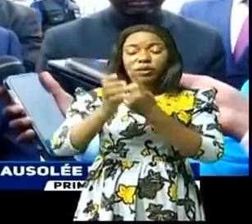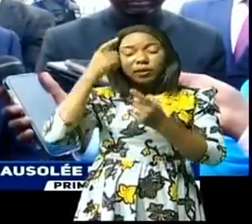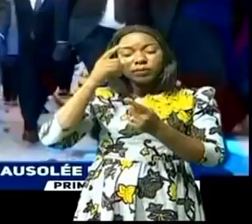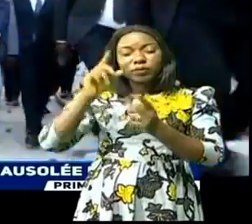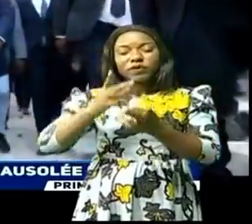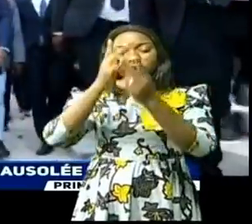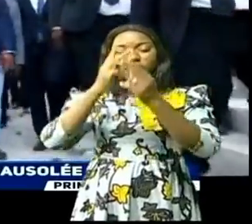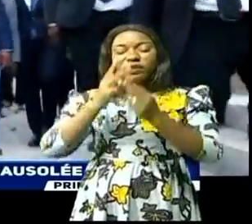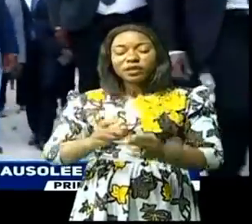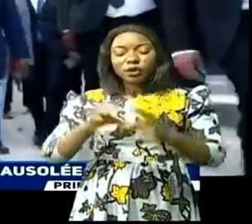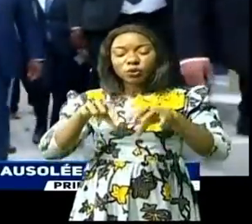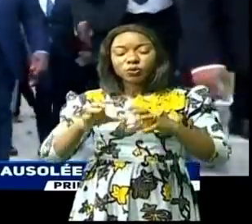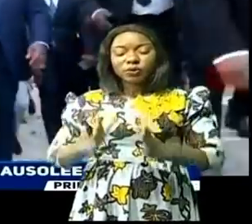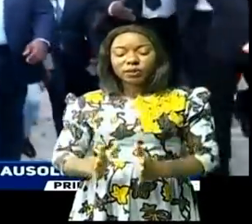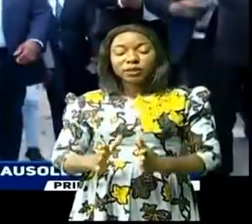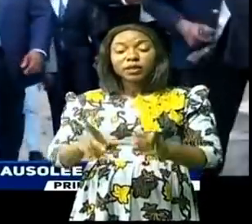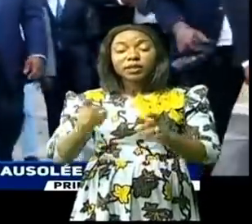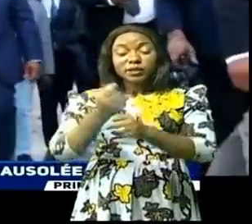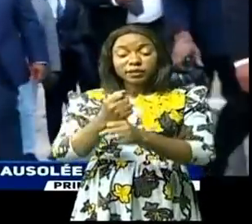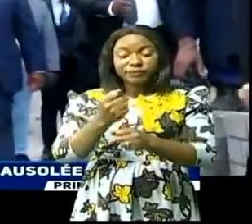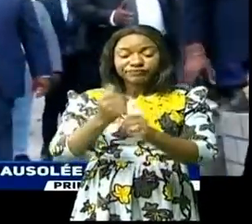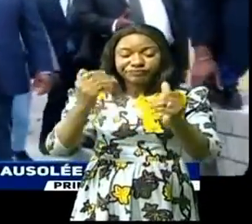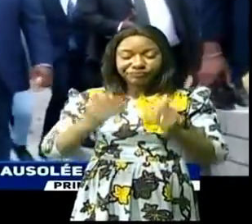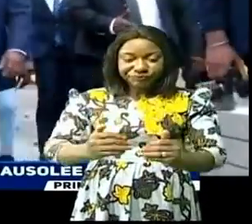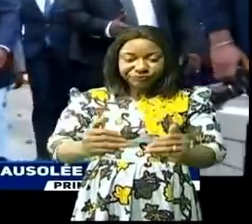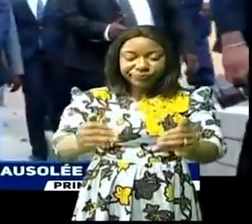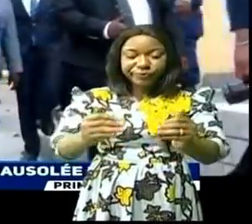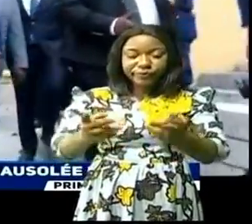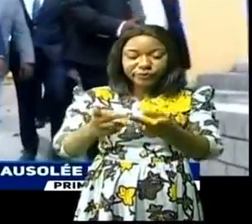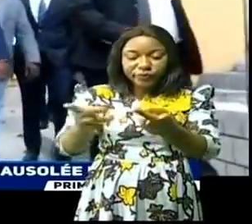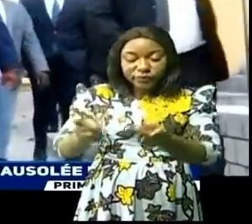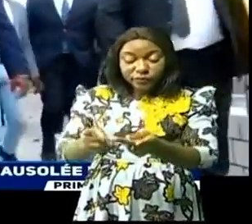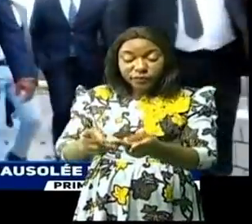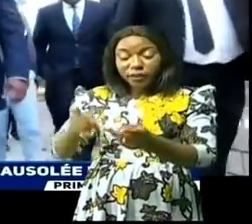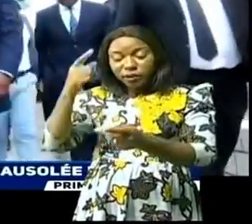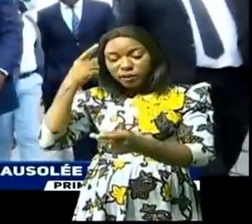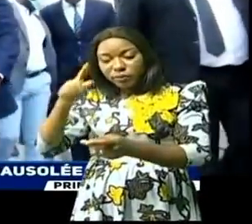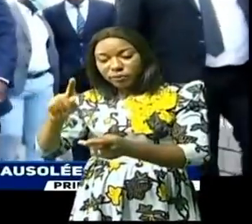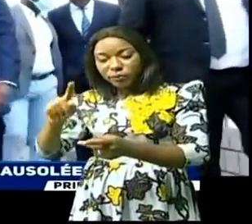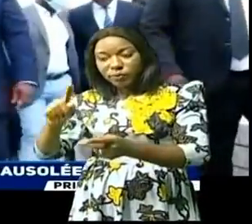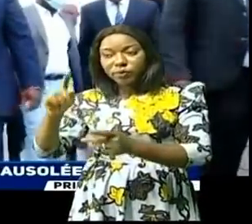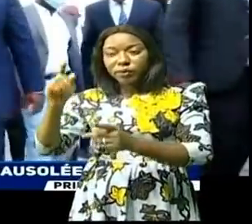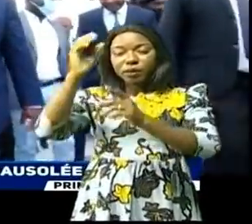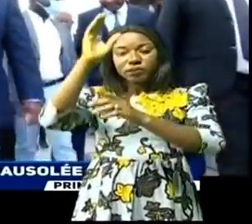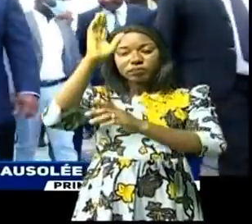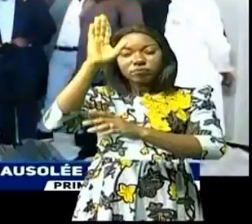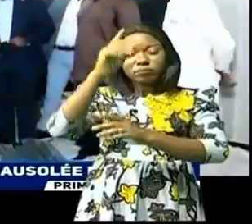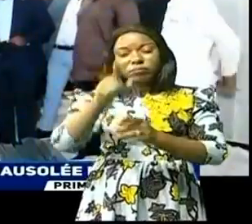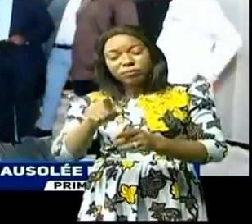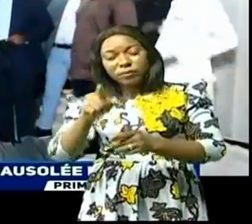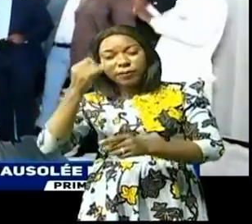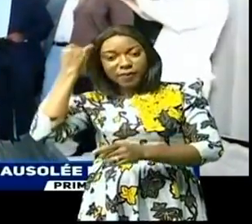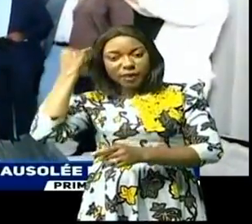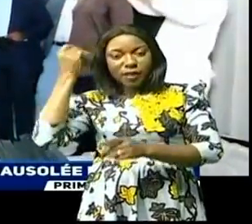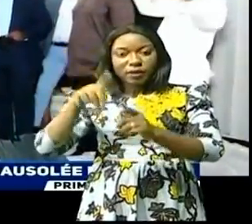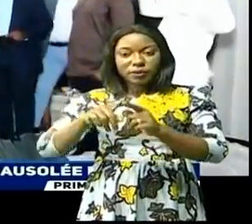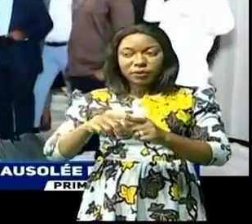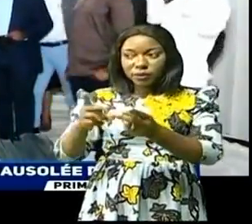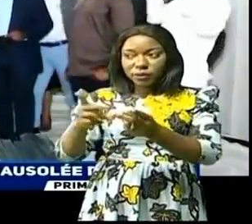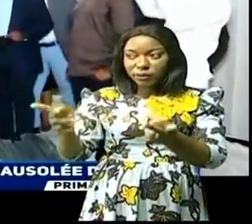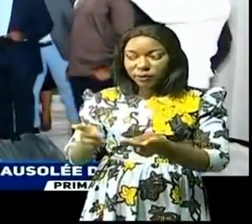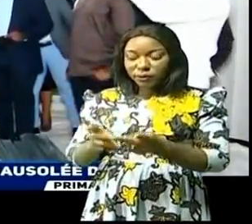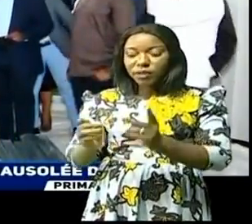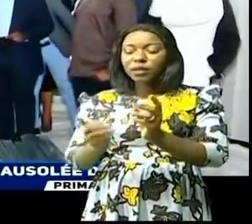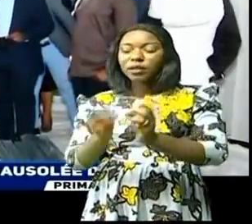nos valeurs congolaises. Les travaux en exécution consistent au nouvel emplacement du monument de ces héros, à l'installation du bassin à